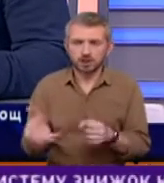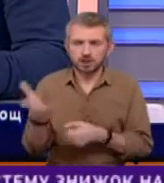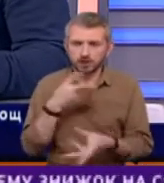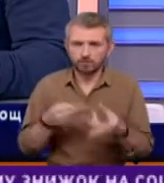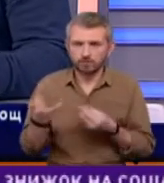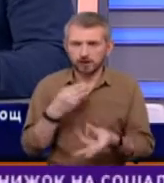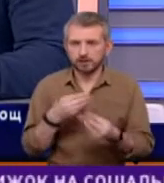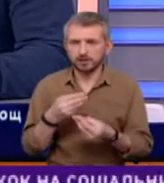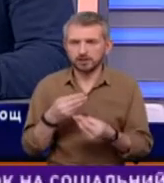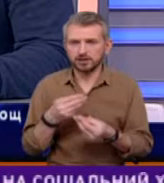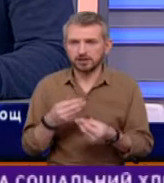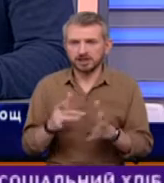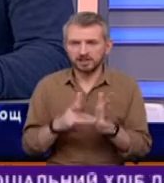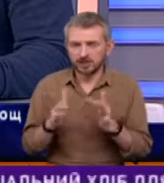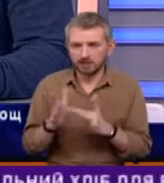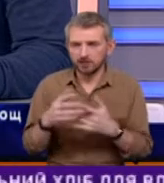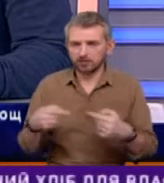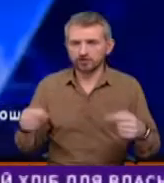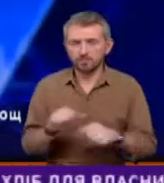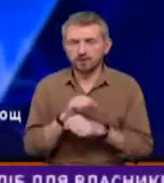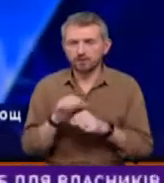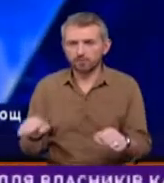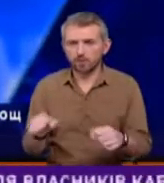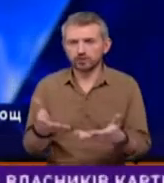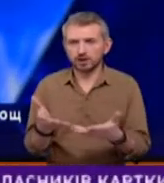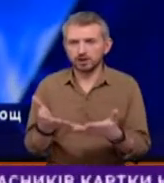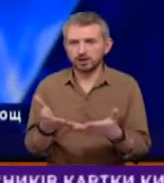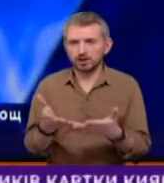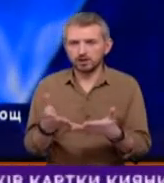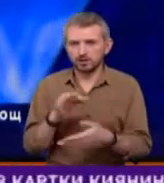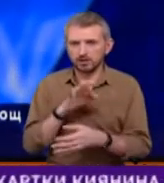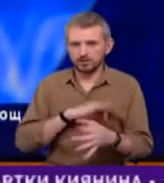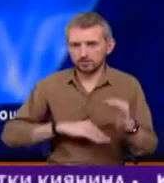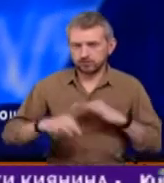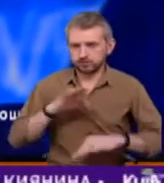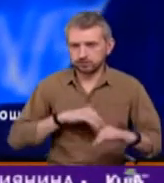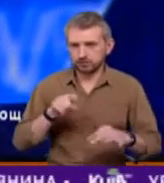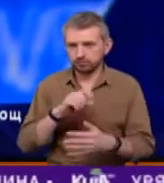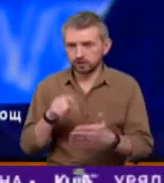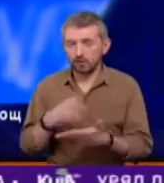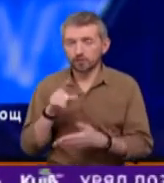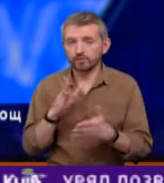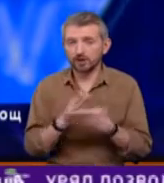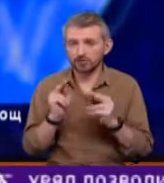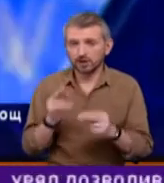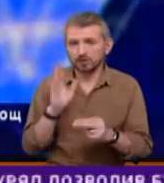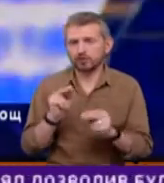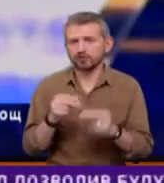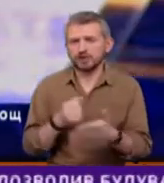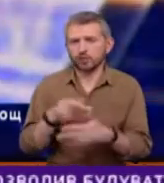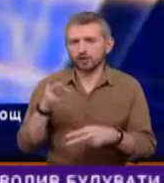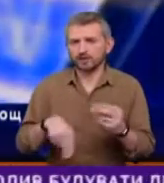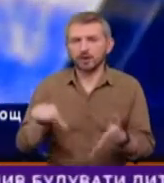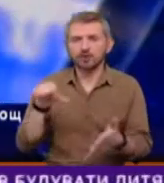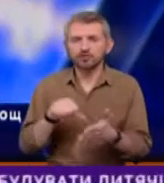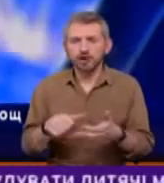святими речами, і так само не можна сучити на цих питаннях. Але якщо ви є чесні, то будьте чесні до кінця. Член журі